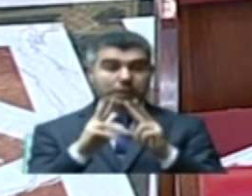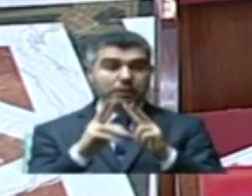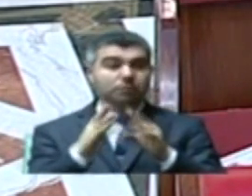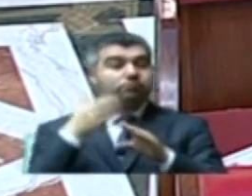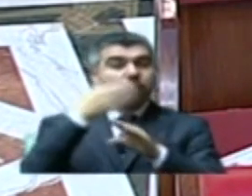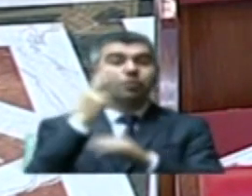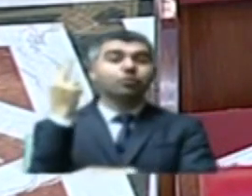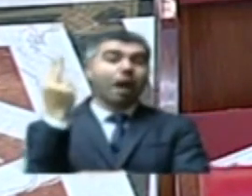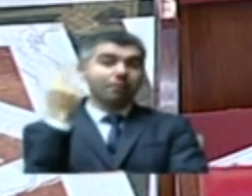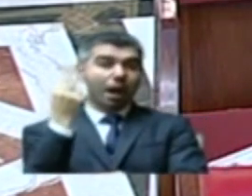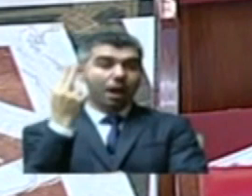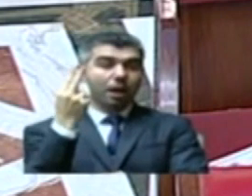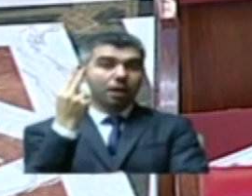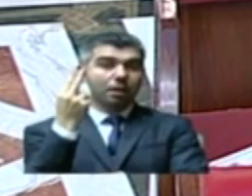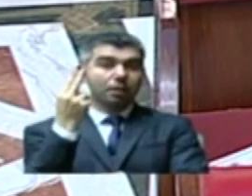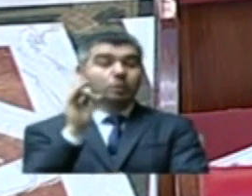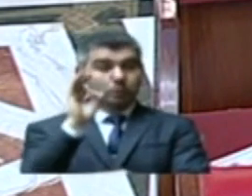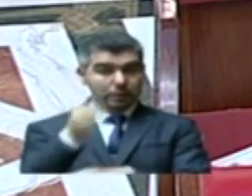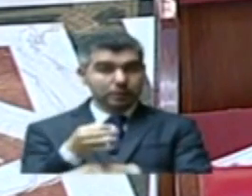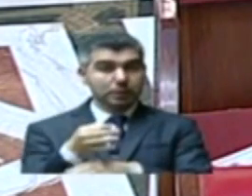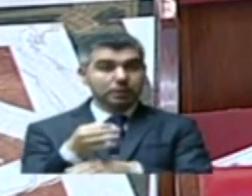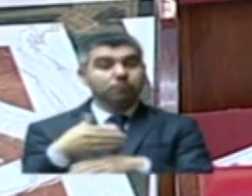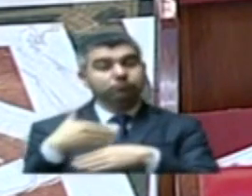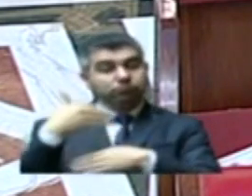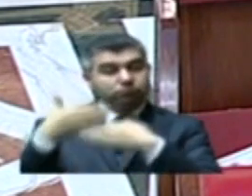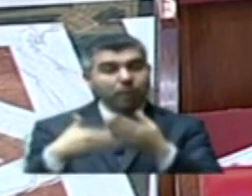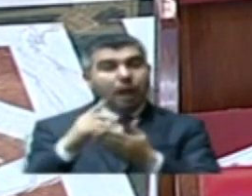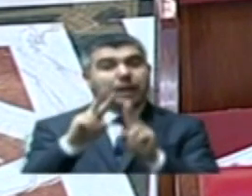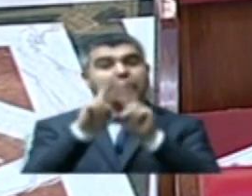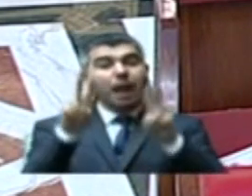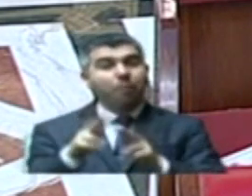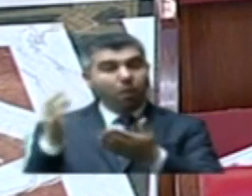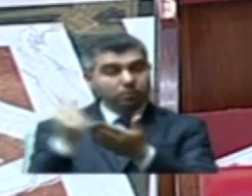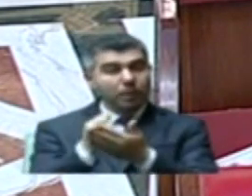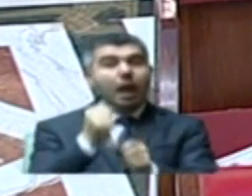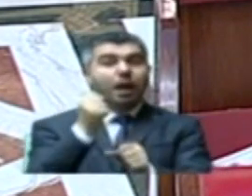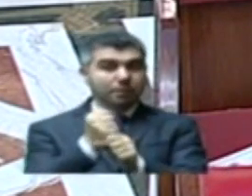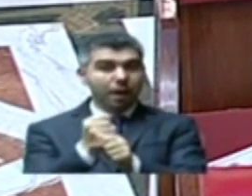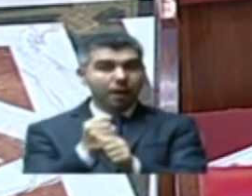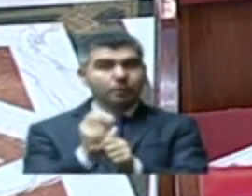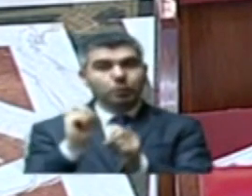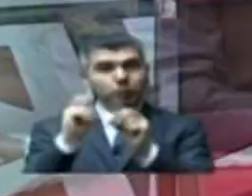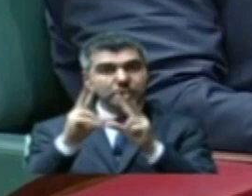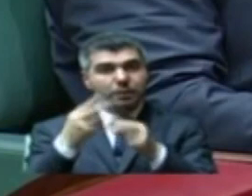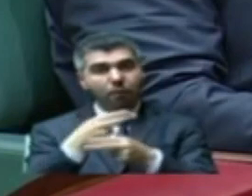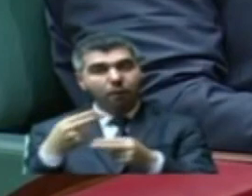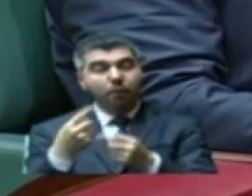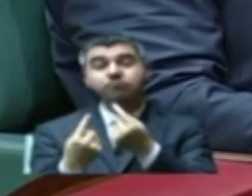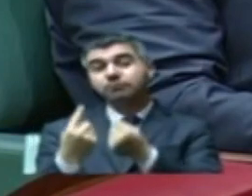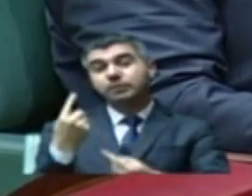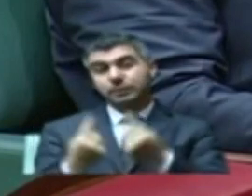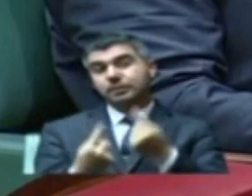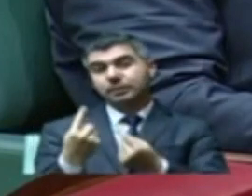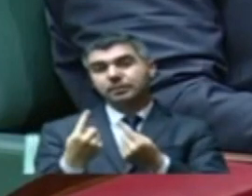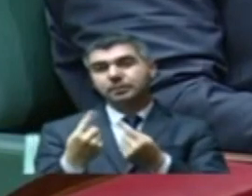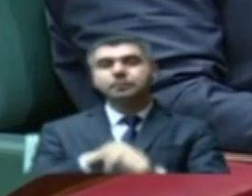للجامعه. المفروض انه سيجد بعد التخرج مباشرة الفرصة ديالو في سوق الشغل. المسألة